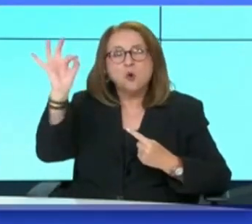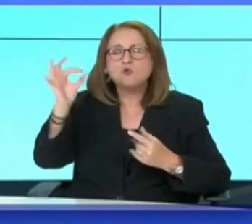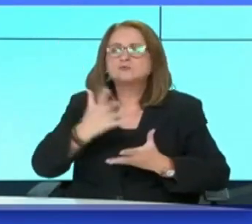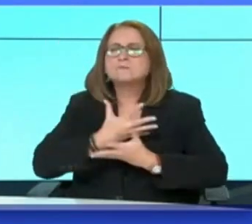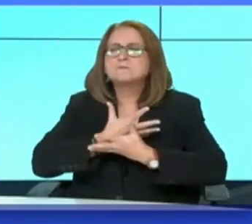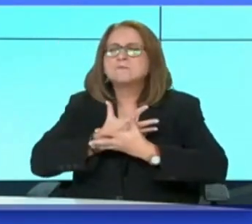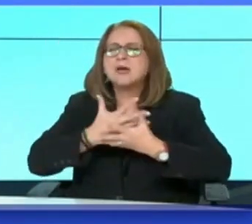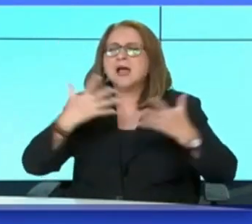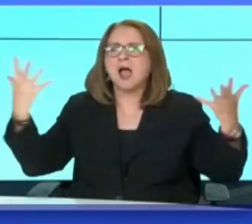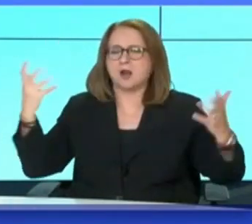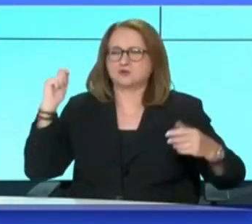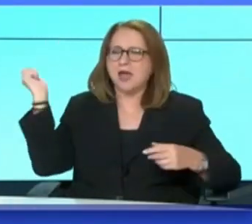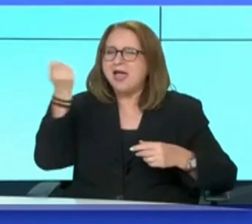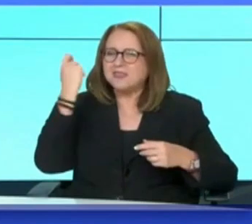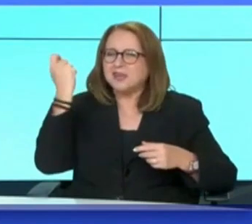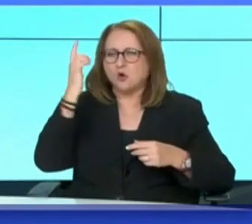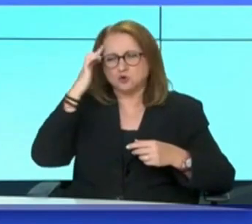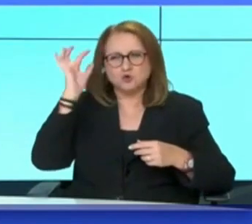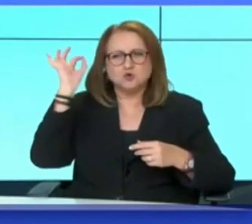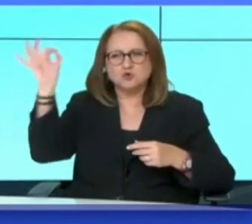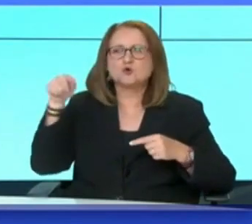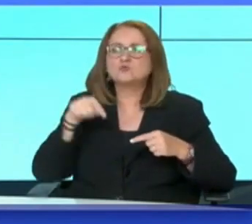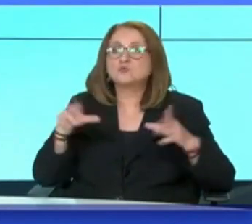όπως σας είπα, αφορά πρωτίστως την επόμενη γενιά,